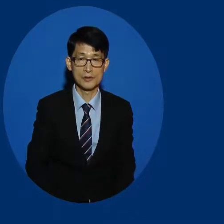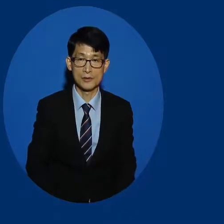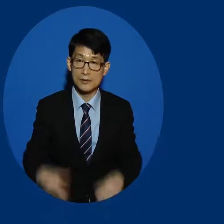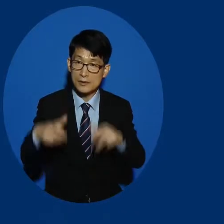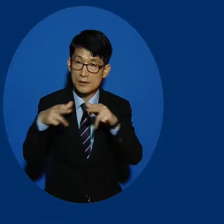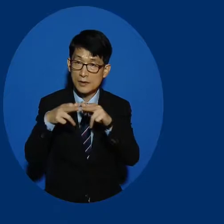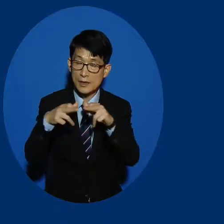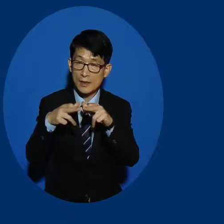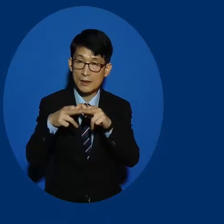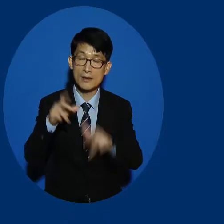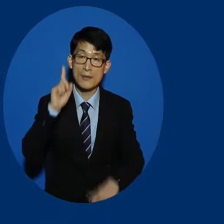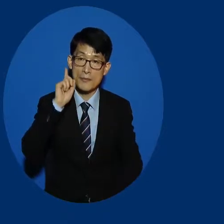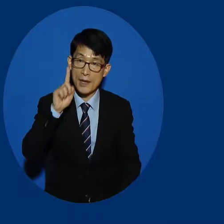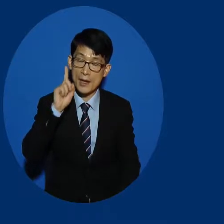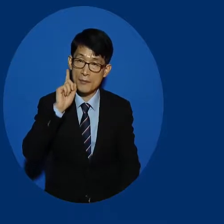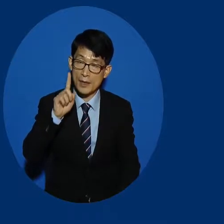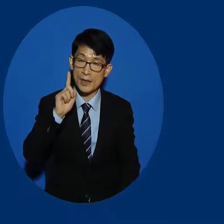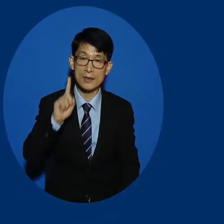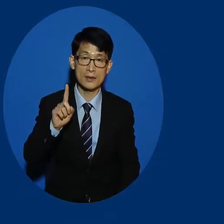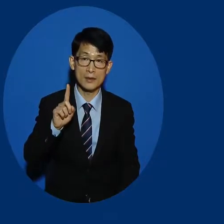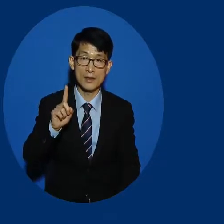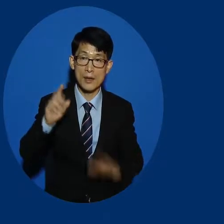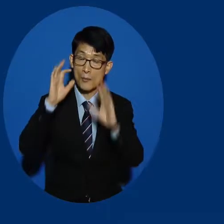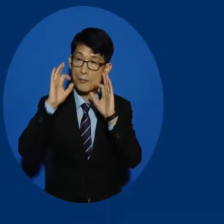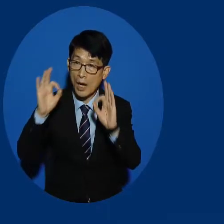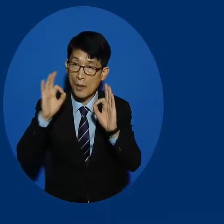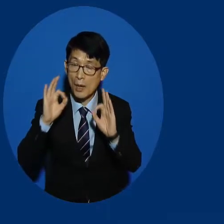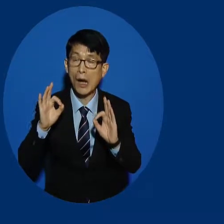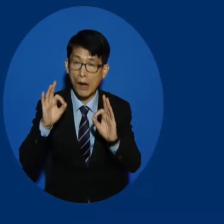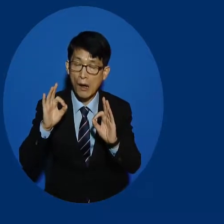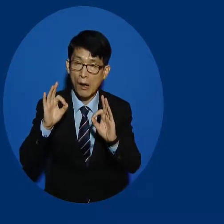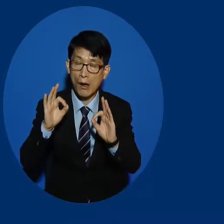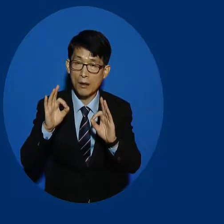장애인을 다르게 쳐다보지 않을 것 같지 않습니까?